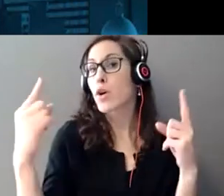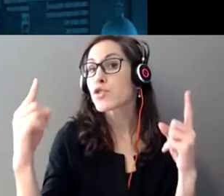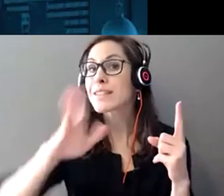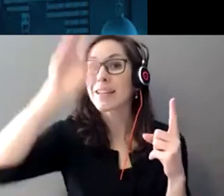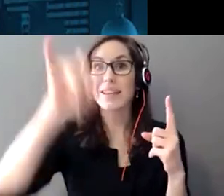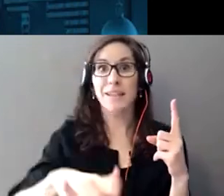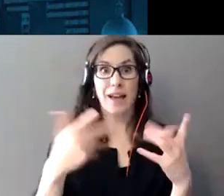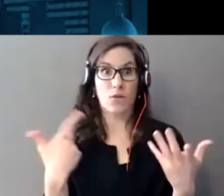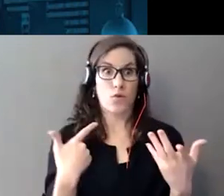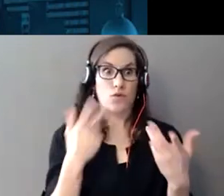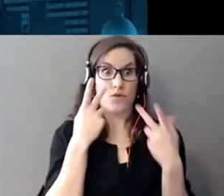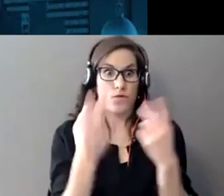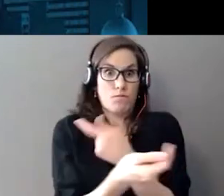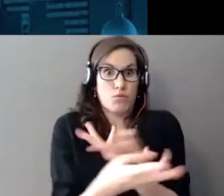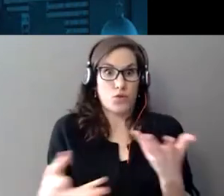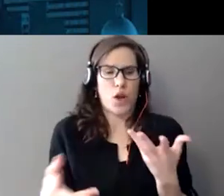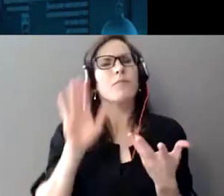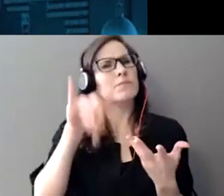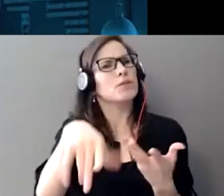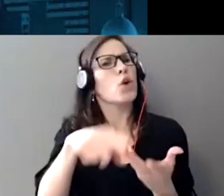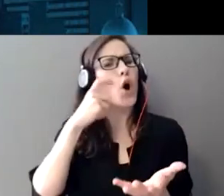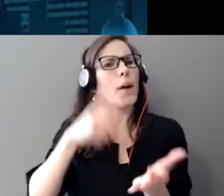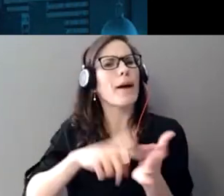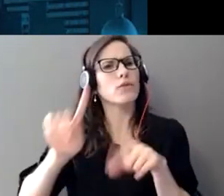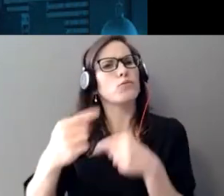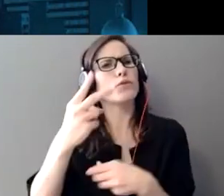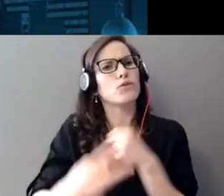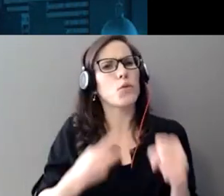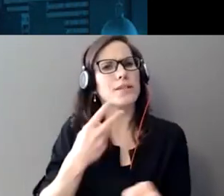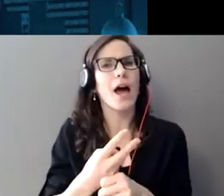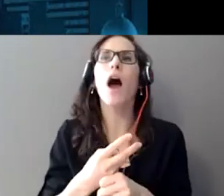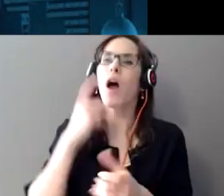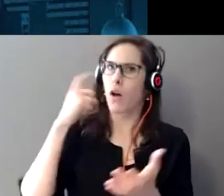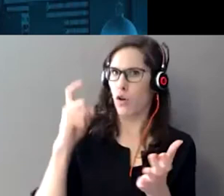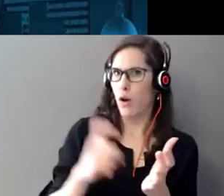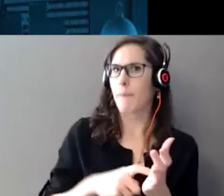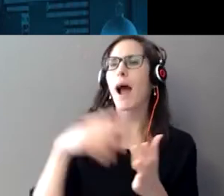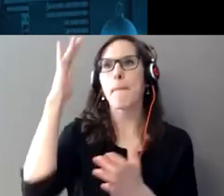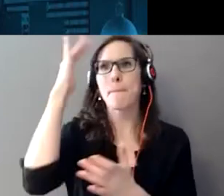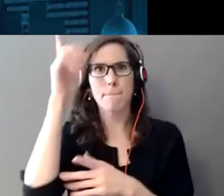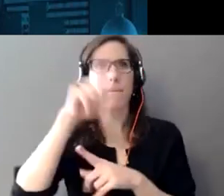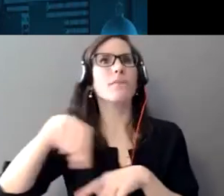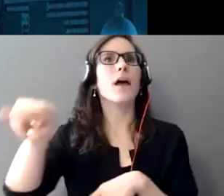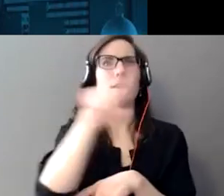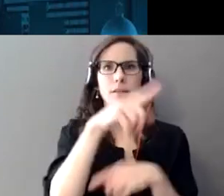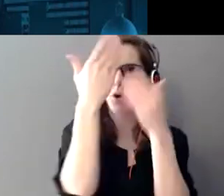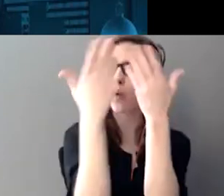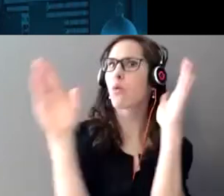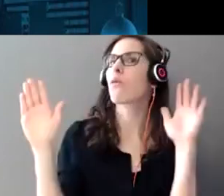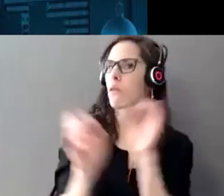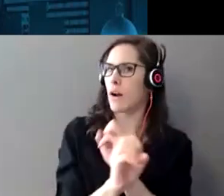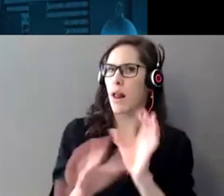qu'on observe vraiment depuis deux ans à peu près il y a une ouverture des mentalités qui est claire et qu'on a observé à l'UQAM à travers